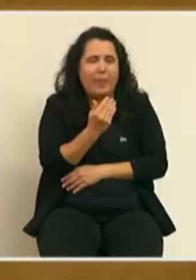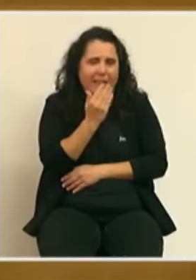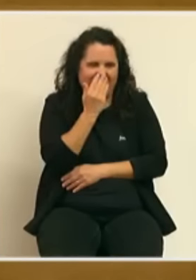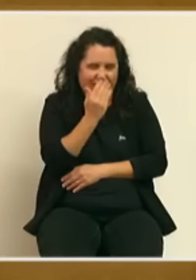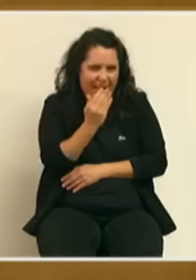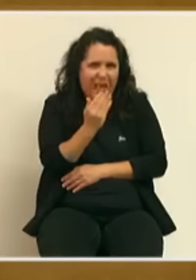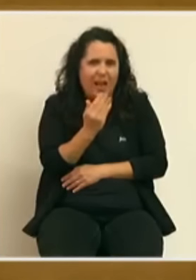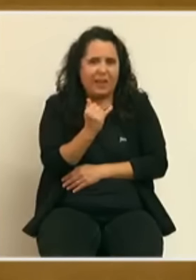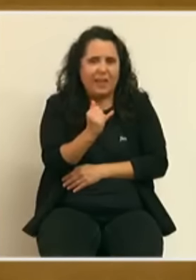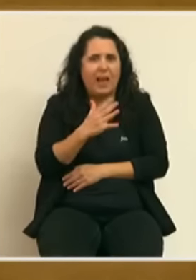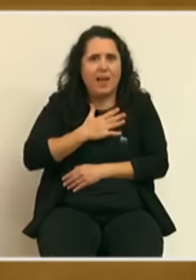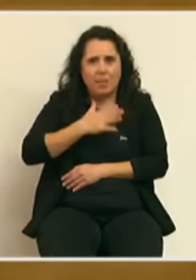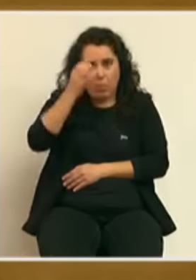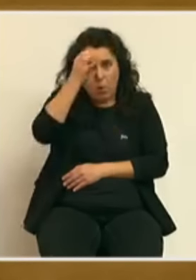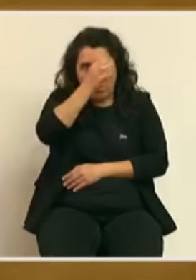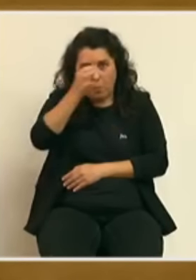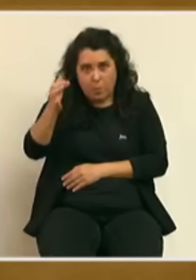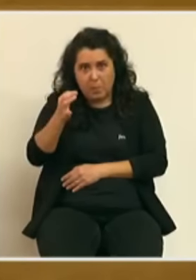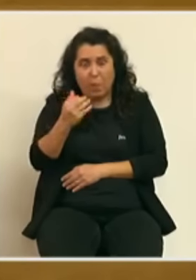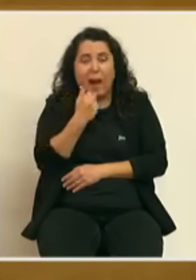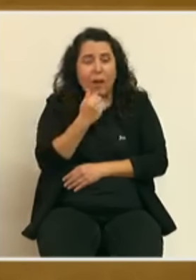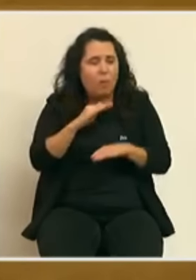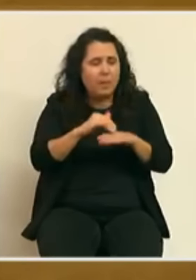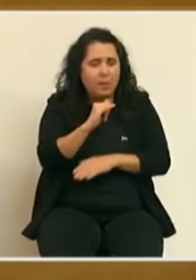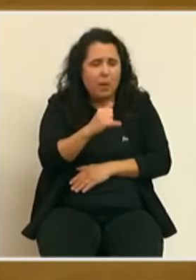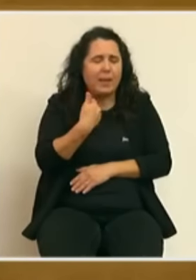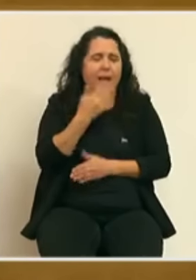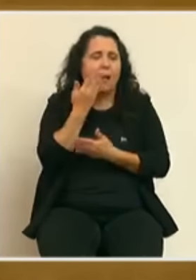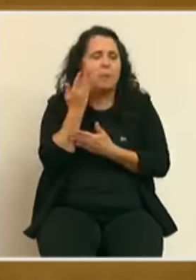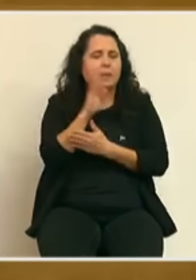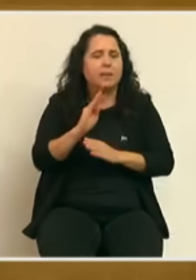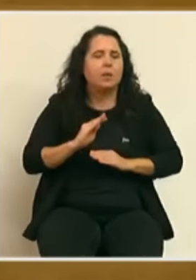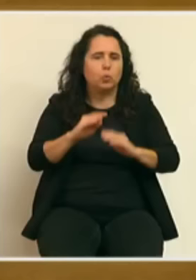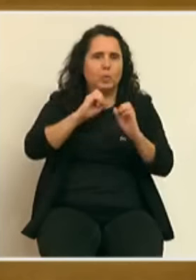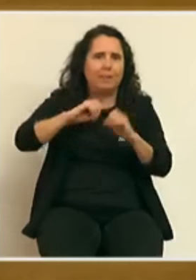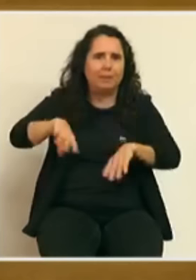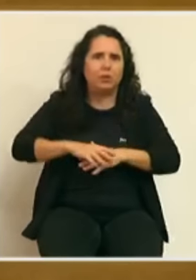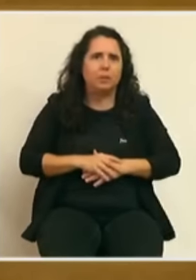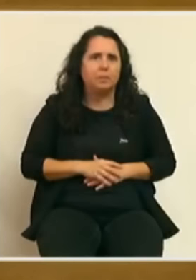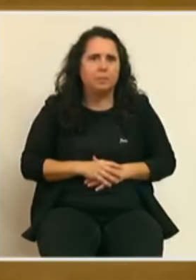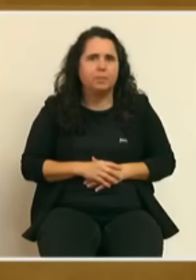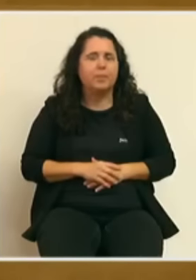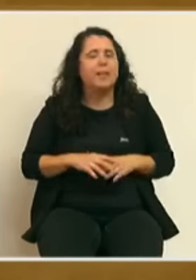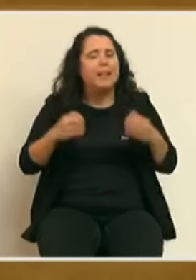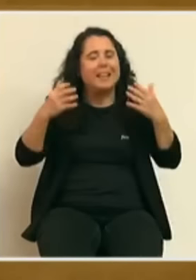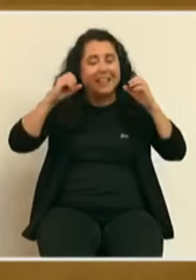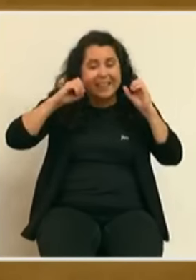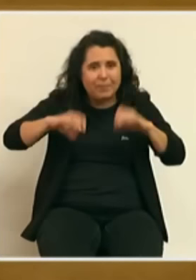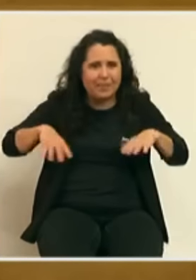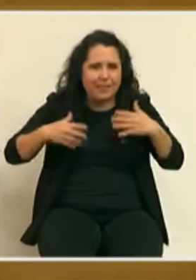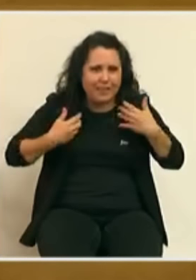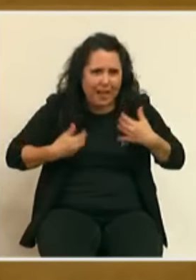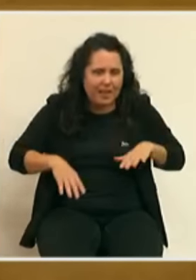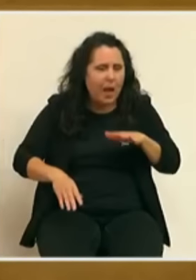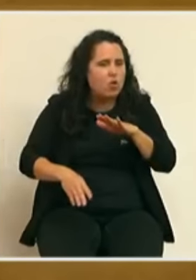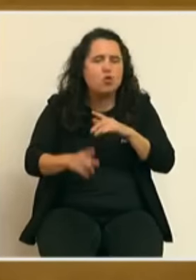té el nostre poble, ja hauria presentat la seva dimissió. Dimitisca i no